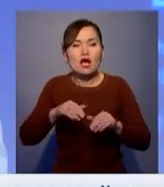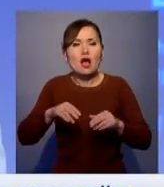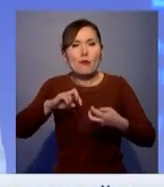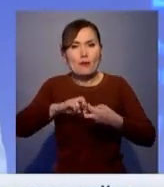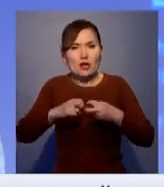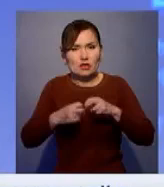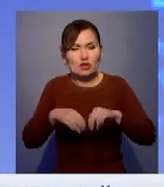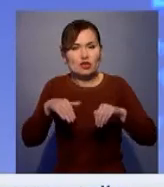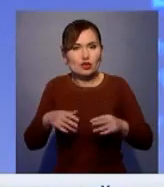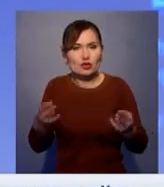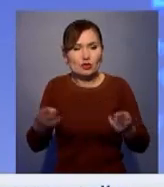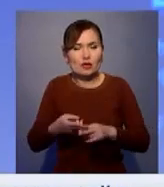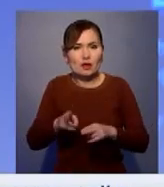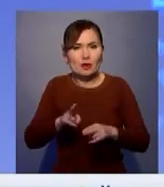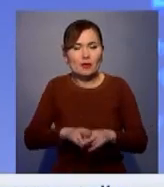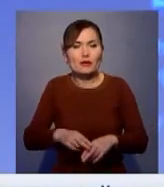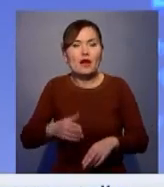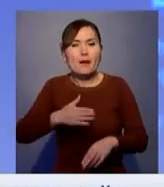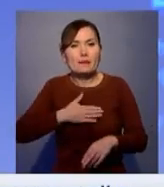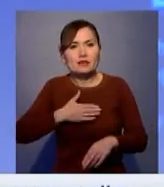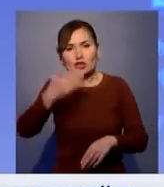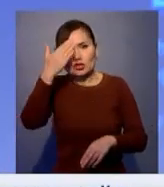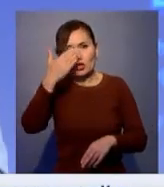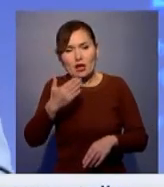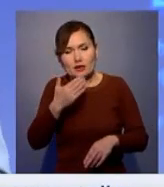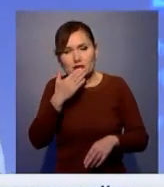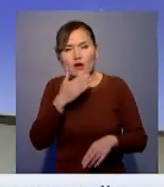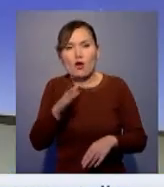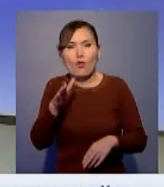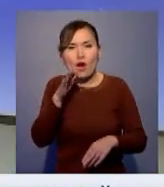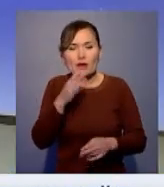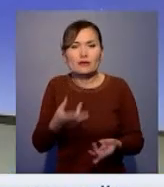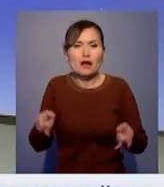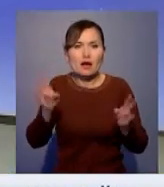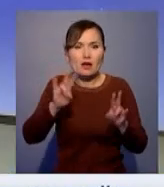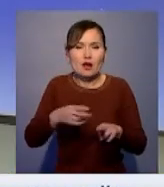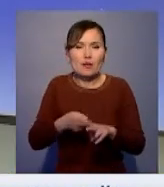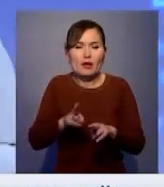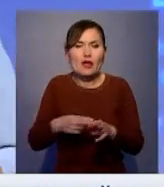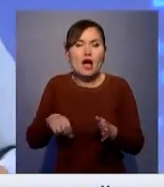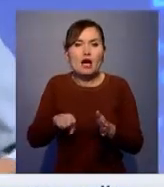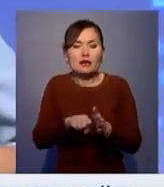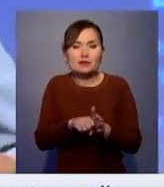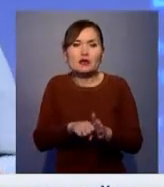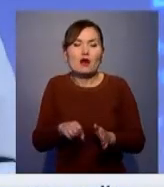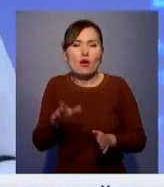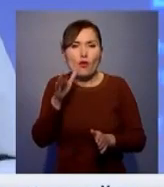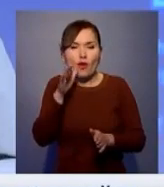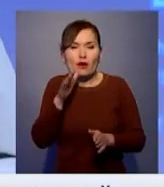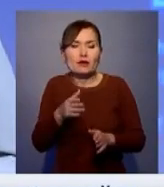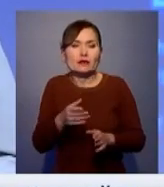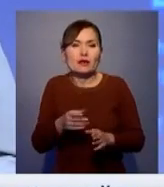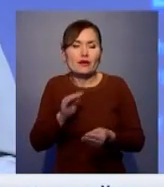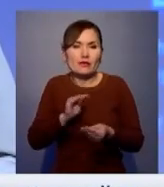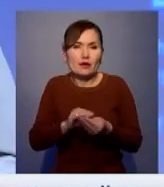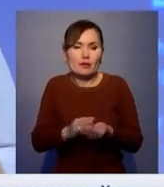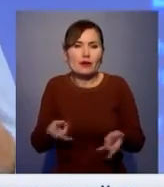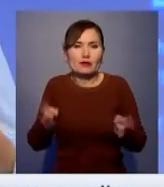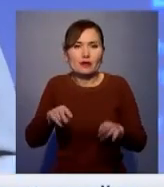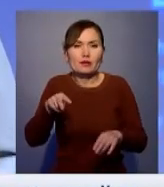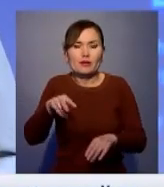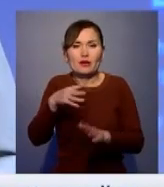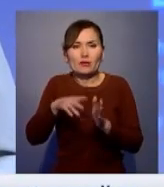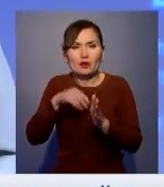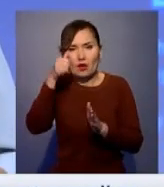мәселені шешу керек. Біз не жазғы уақытта қаламыз, не болмаса тағы бір рет қысқы уақытқа көшіп, 2019 жылдан бастап